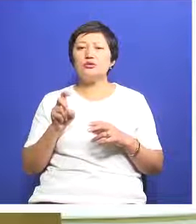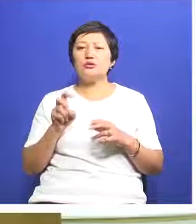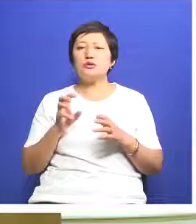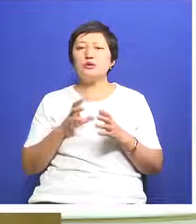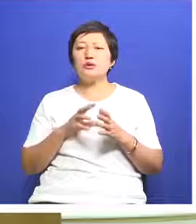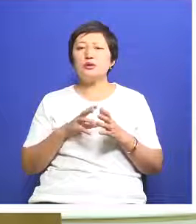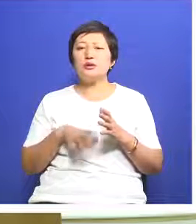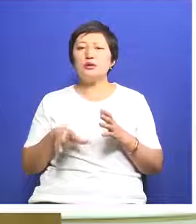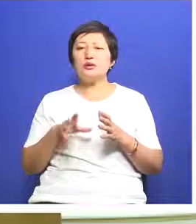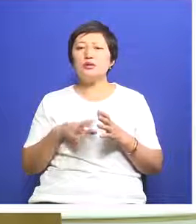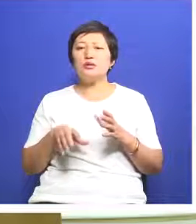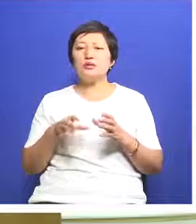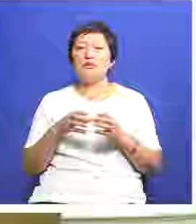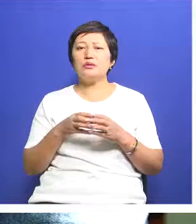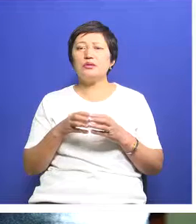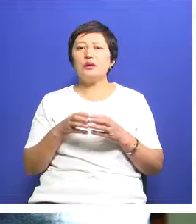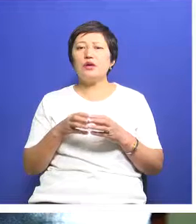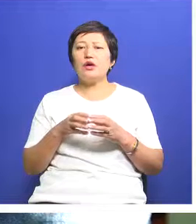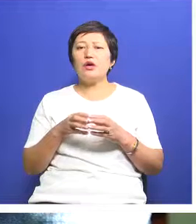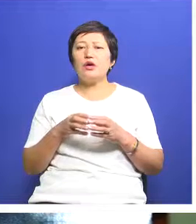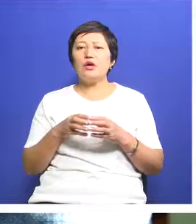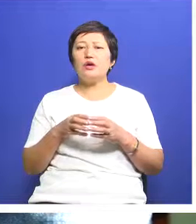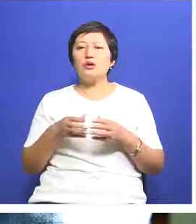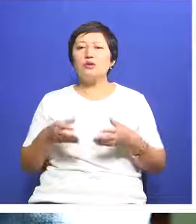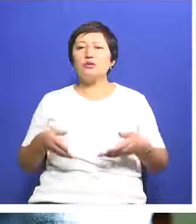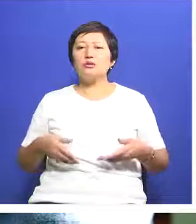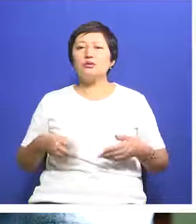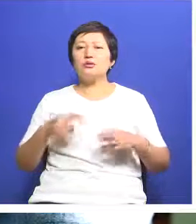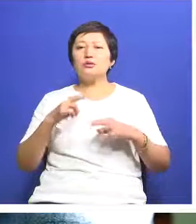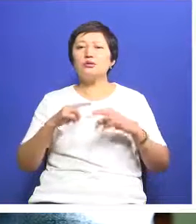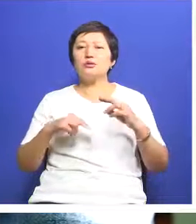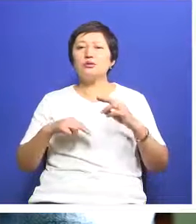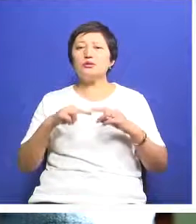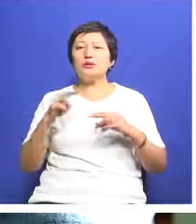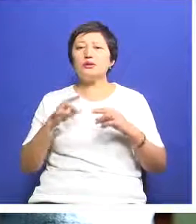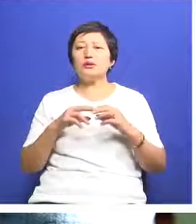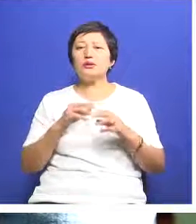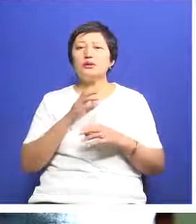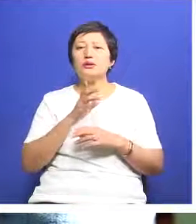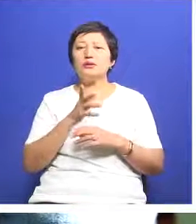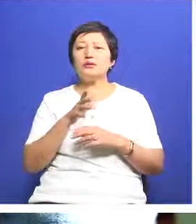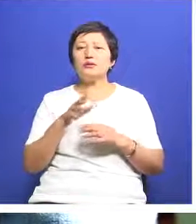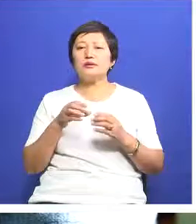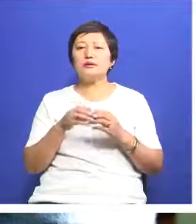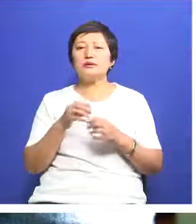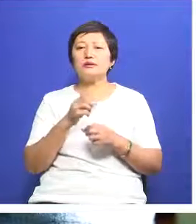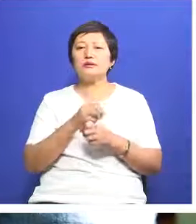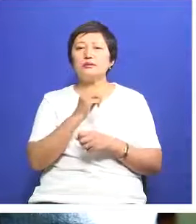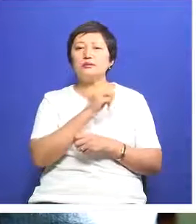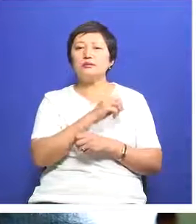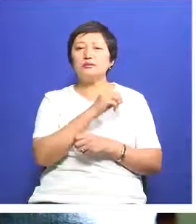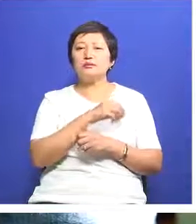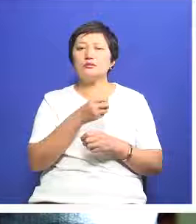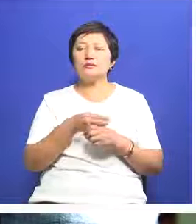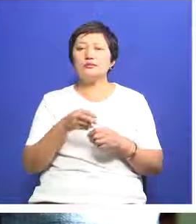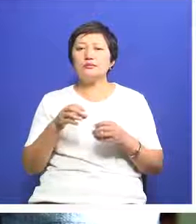150 жа турун эсеге 150 участка бар. Алдагы убакыттын эчинде. Аны бөлдүрүп